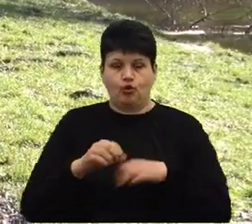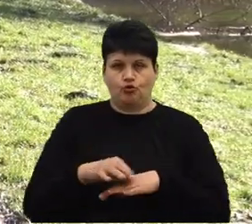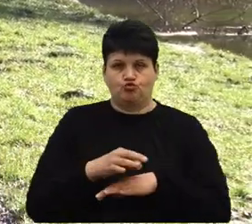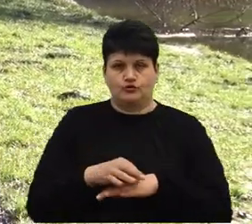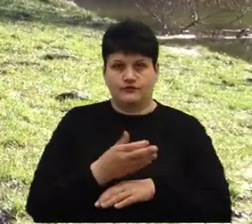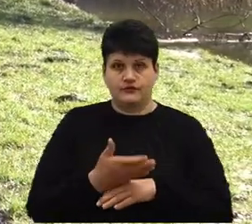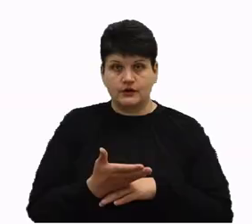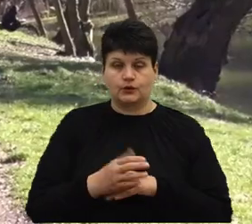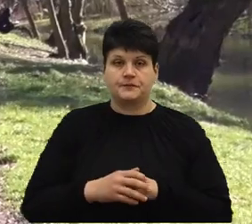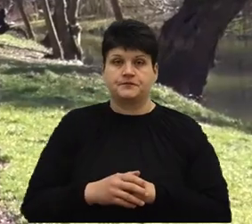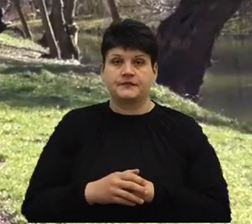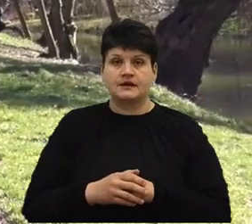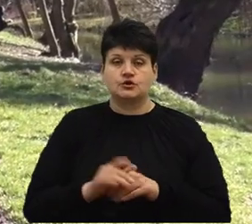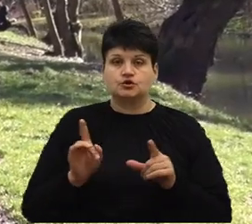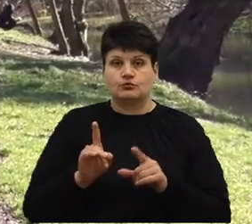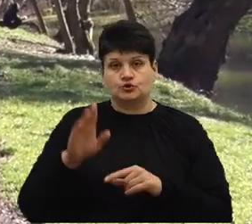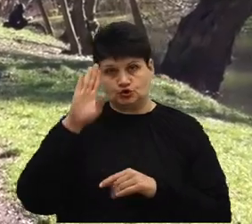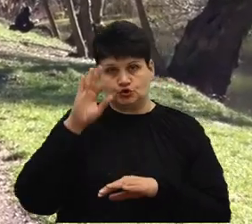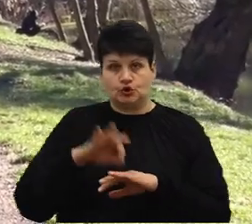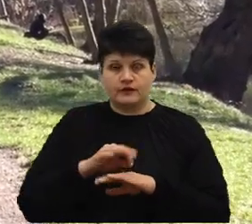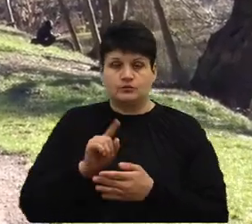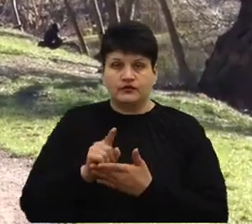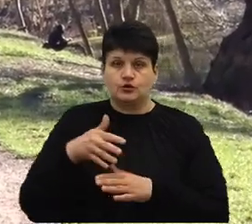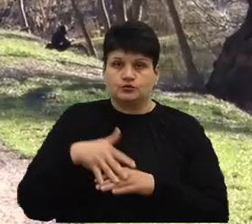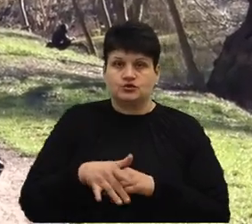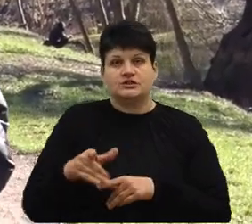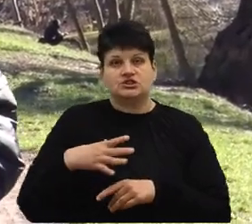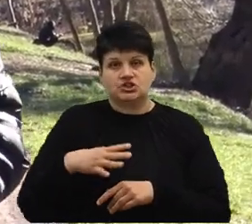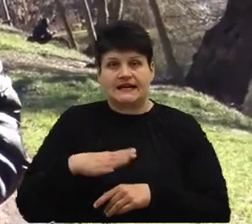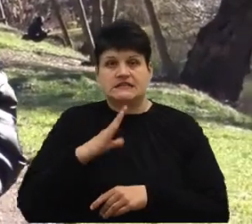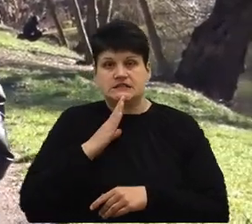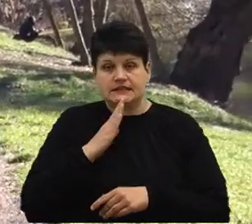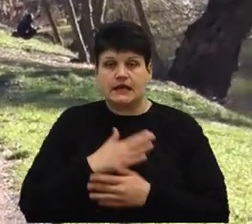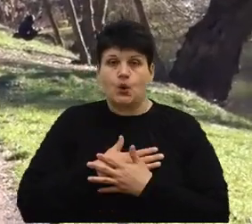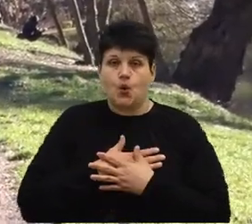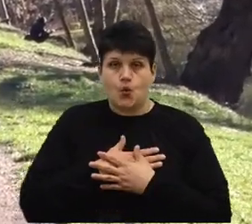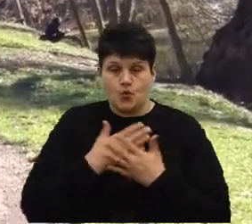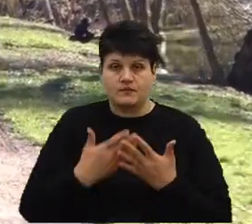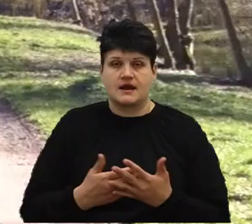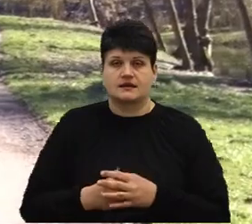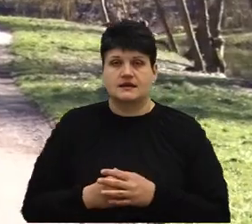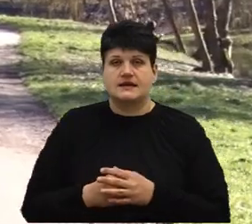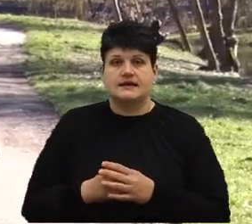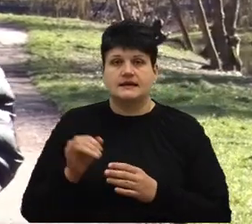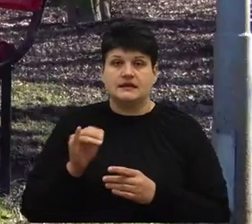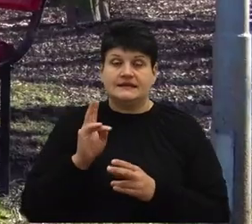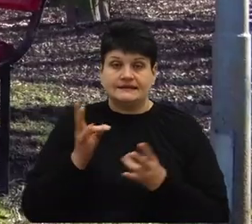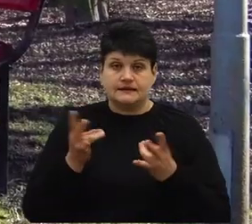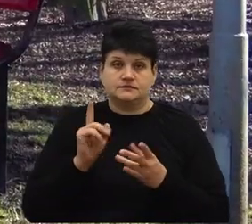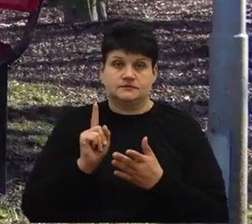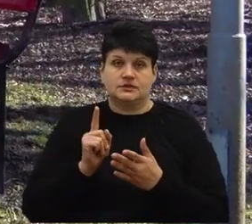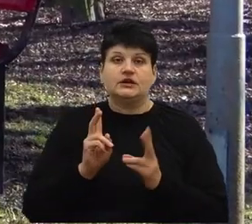чоловіку опорою щоб чоловіки розуміли що їх тут чекають що їм їх люблять що їм я до кого повертатися